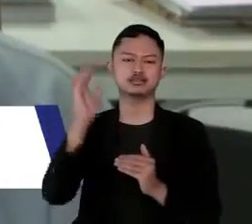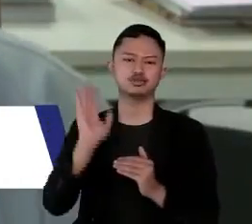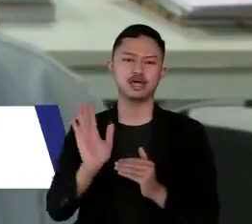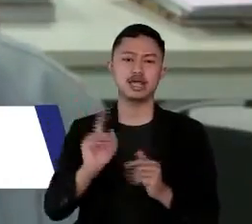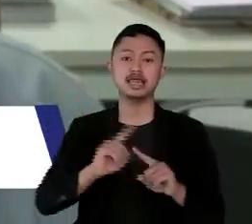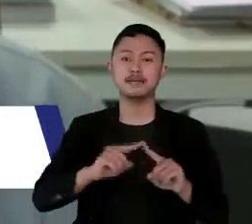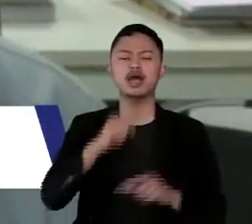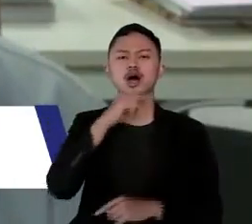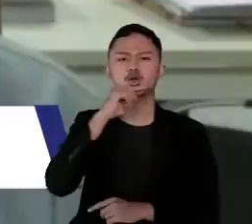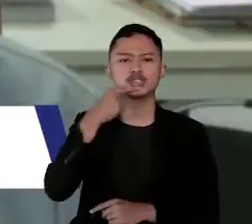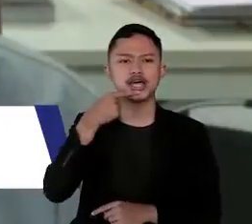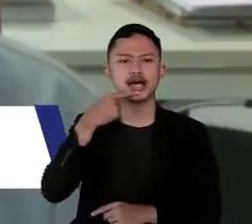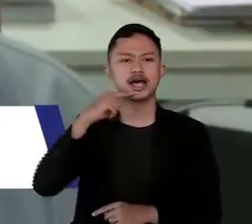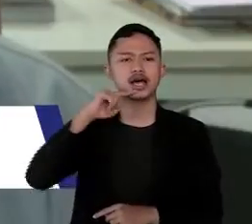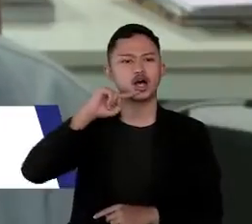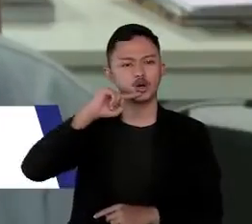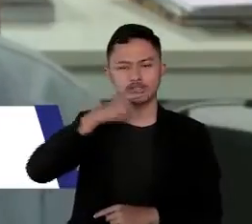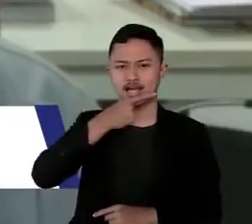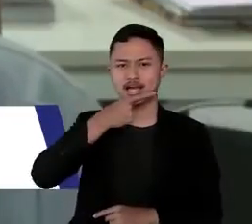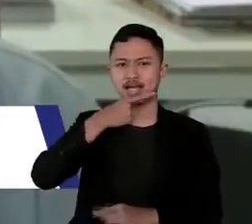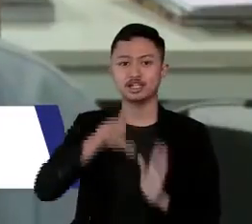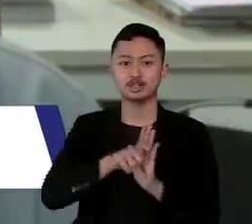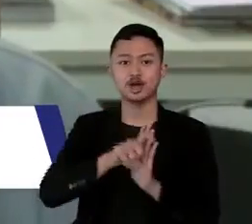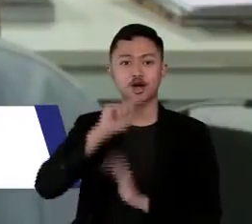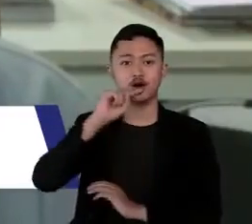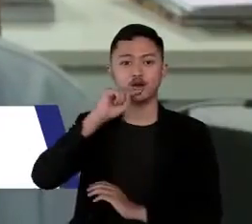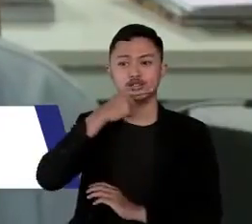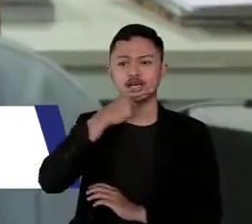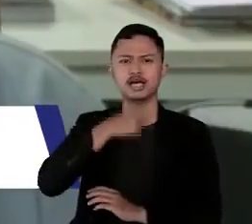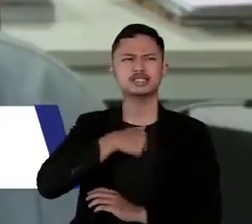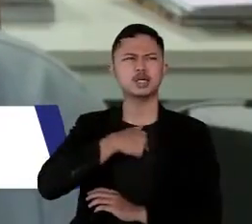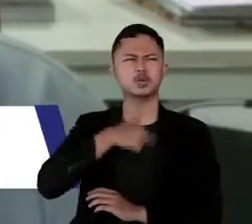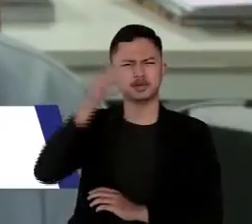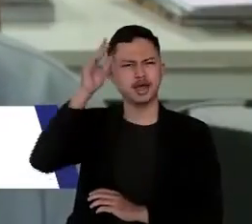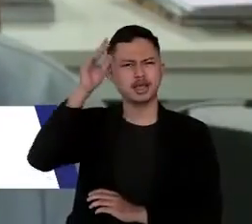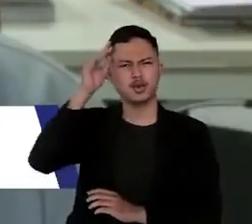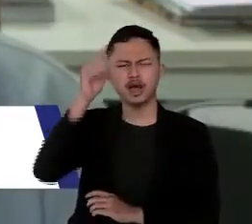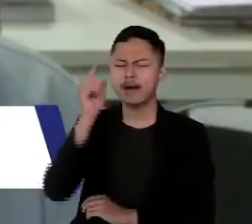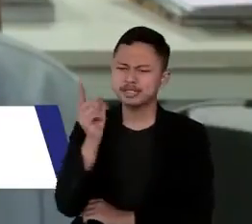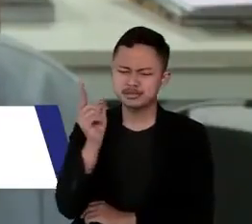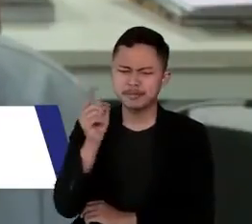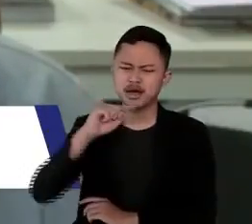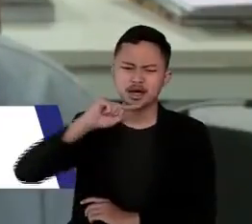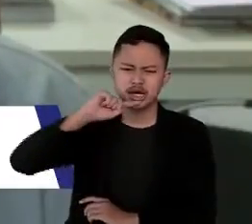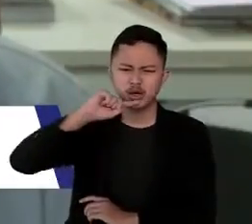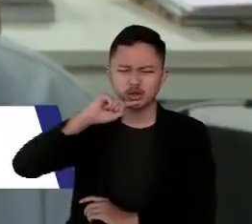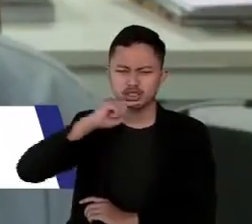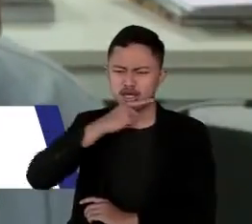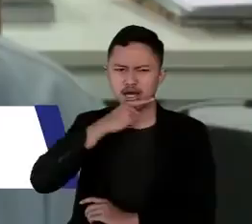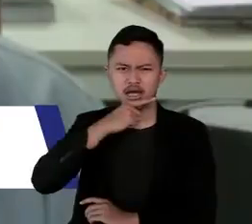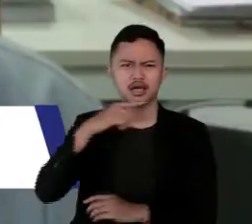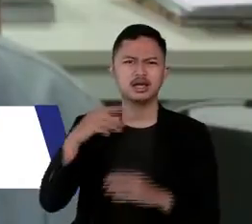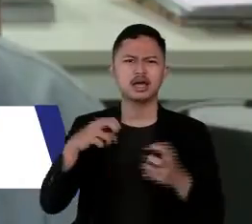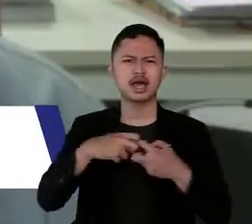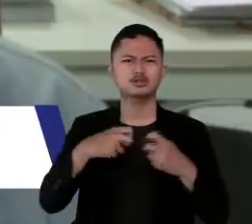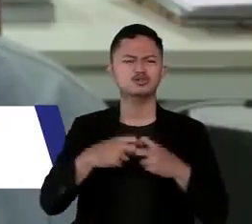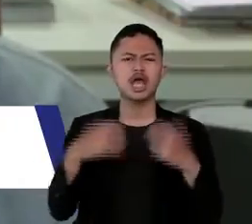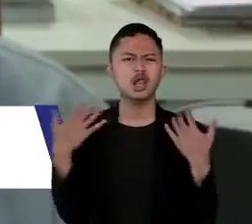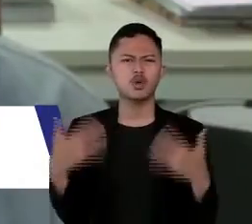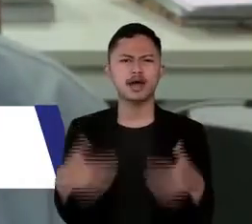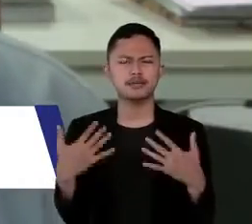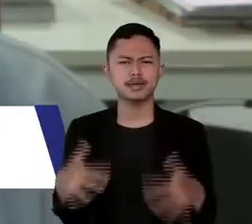Rusia juga sama di negara ini saya belum tahu kenapa luar biasa sekali